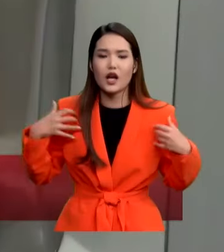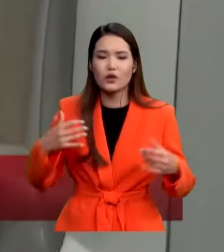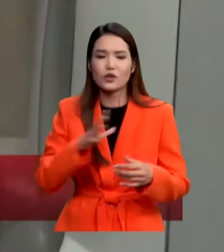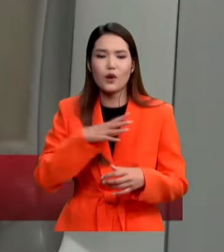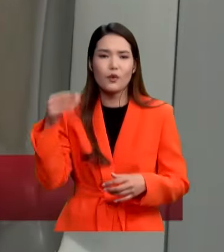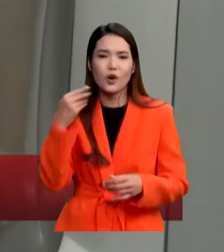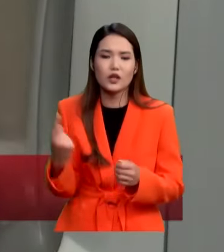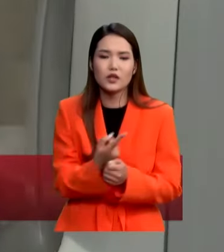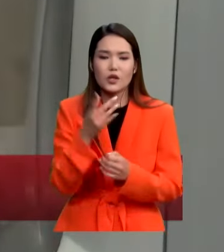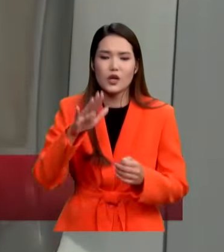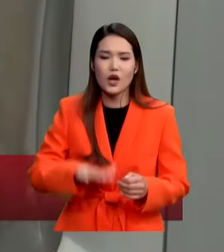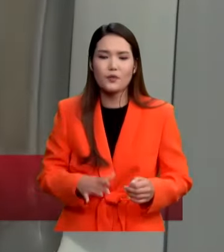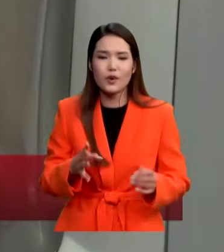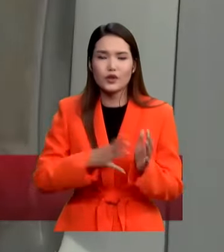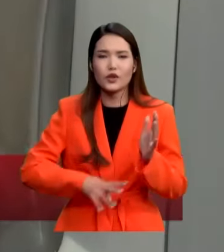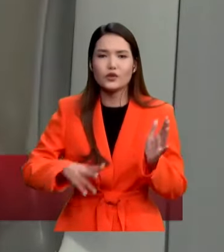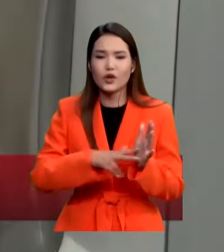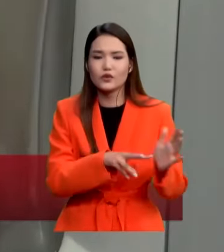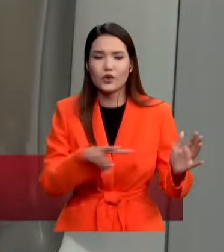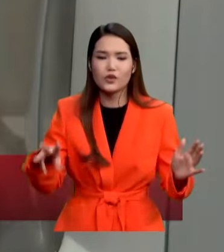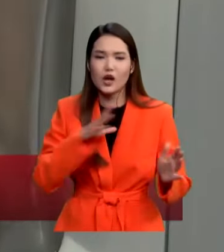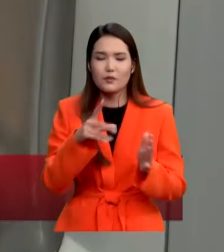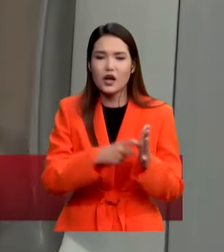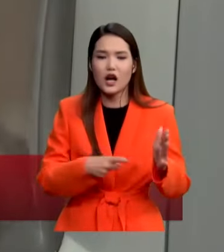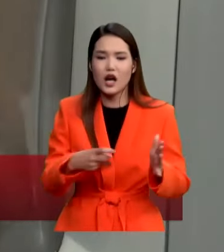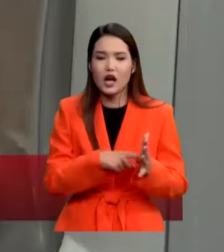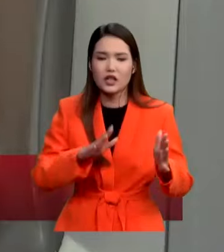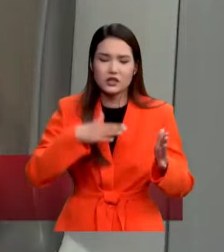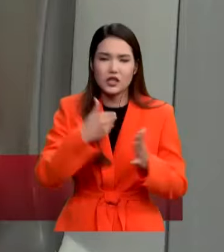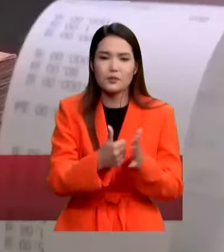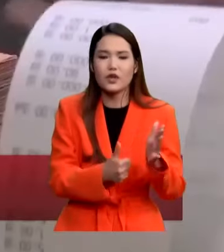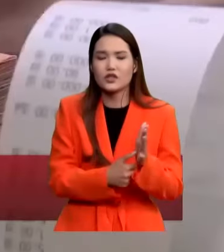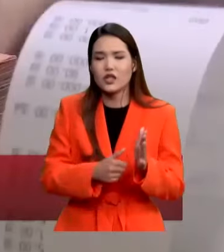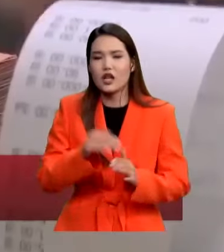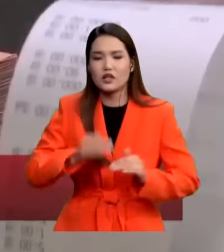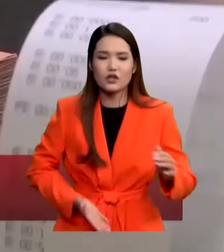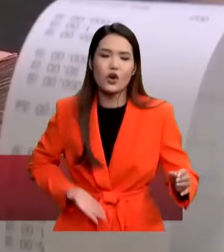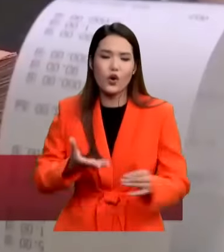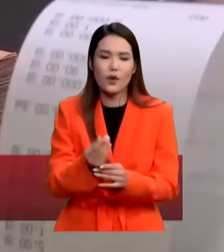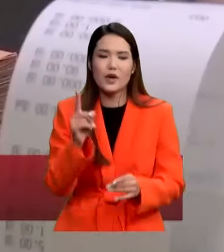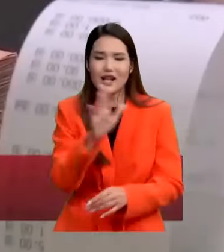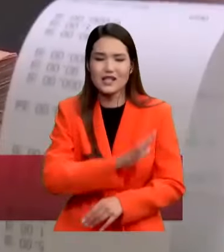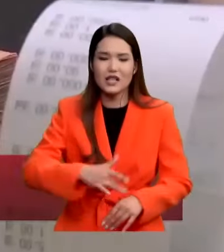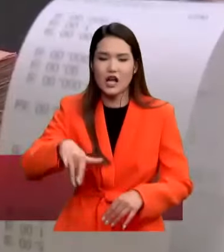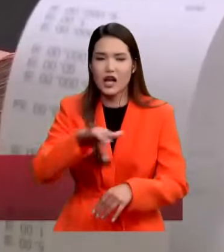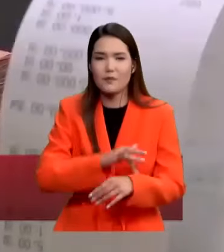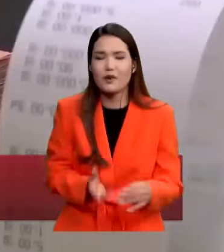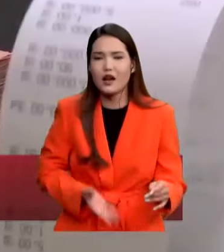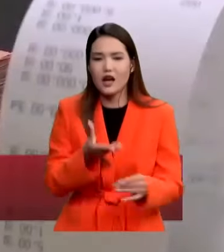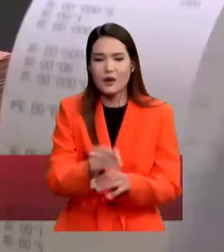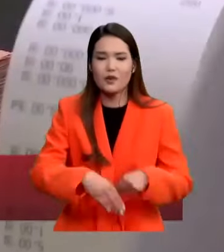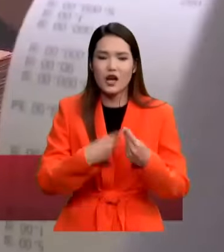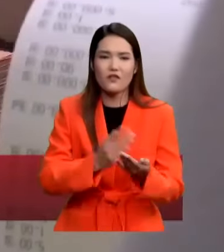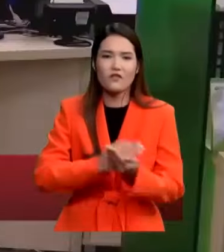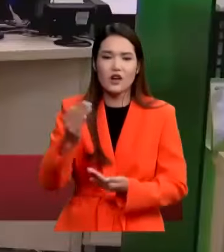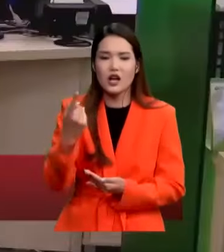актюбинским фермерам выплатили 98 миллионов. В Карагандинской же области ущерб полностью возмещен. На западе страны на компенсацию выделено